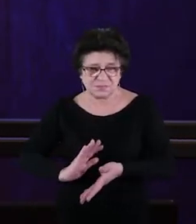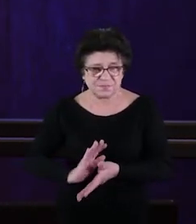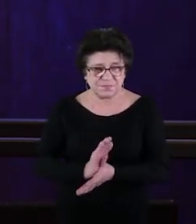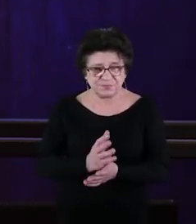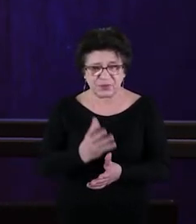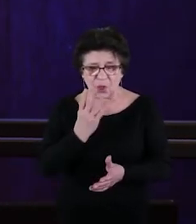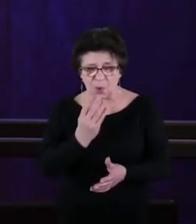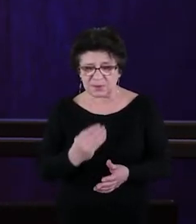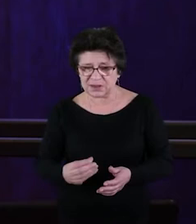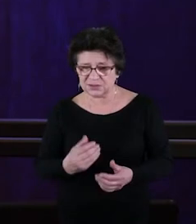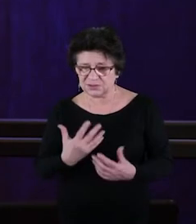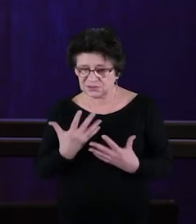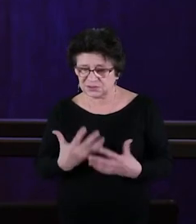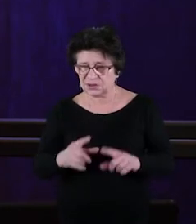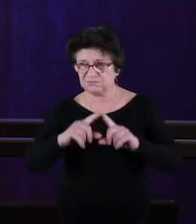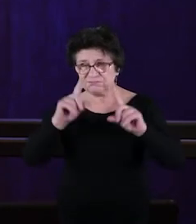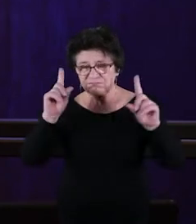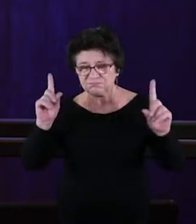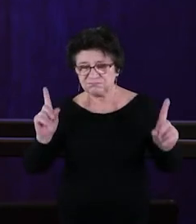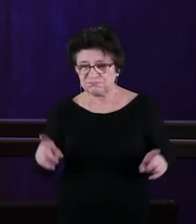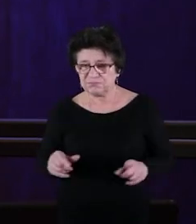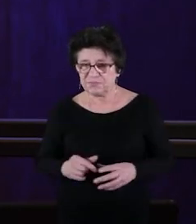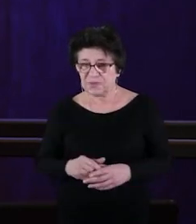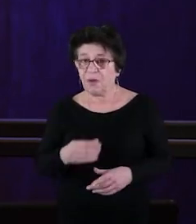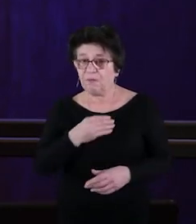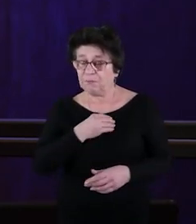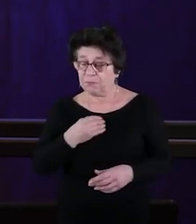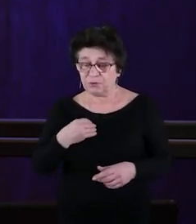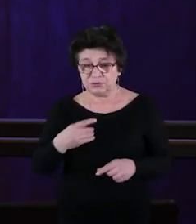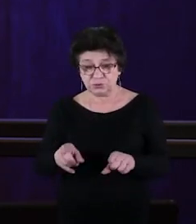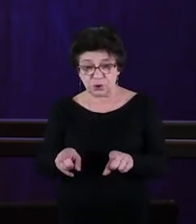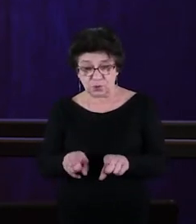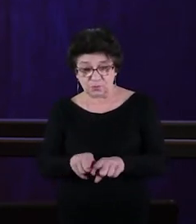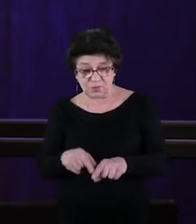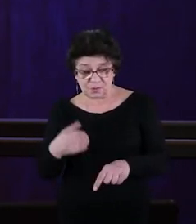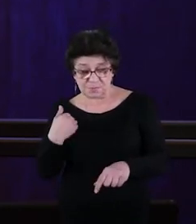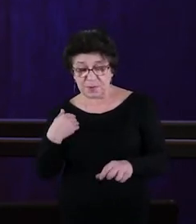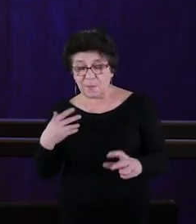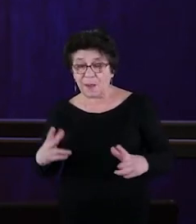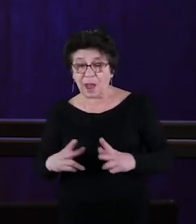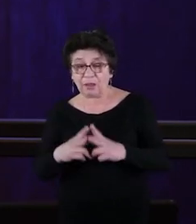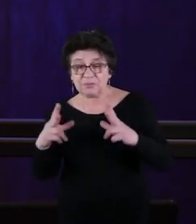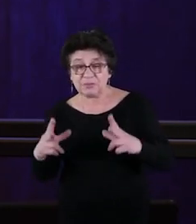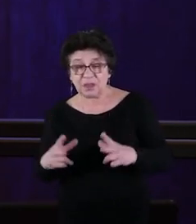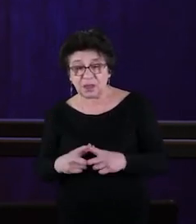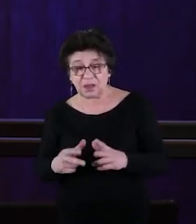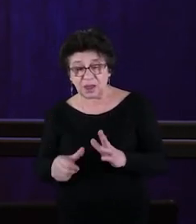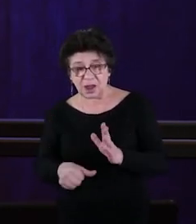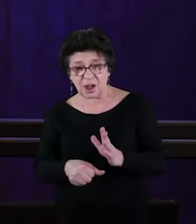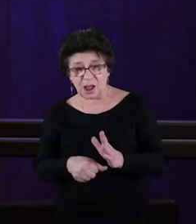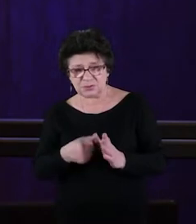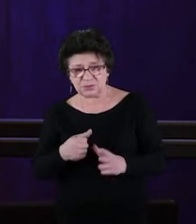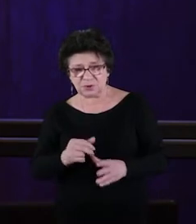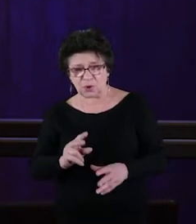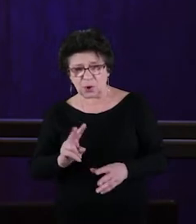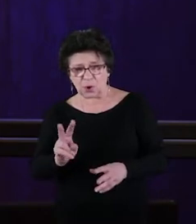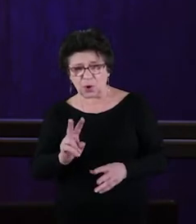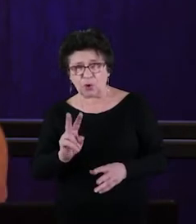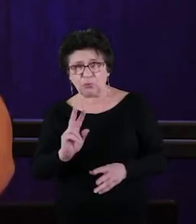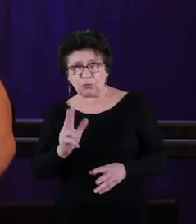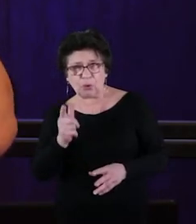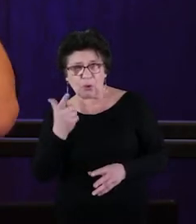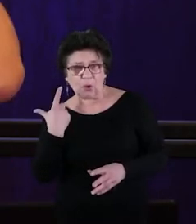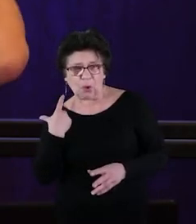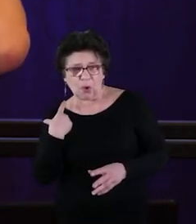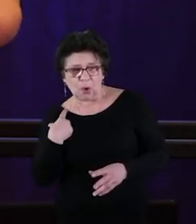bywał narażony na na kilka ataków takich ras ktoś się na niego zamierzył